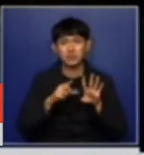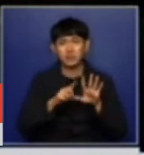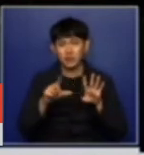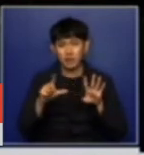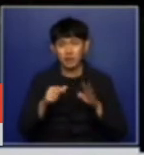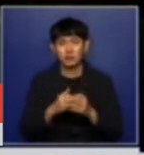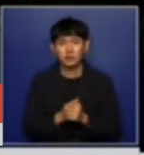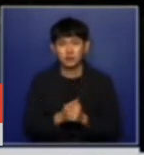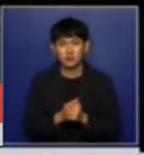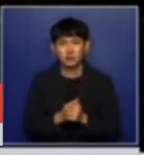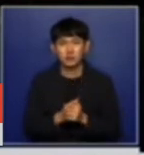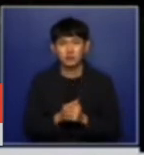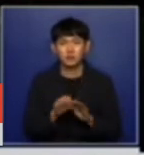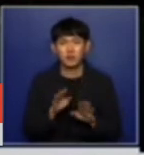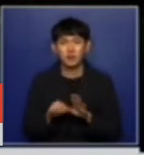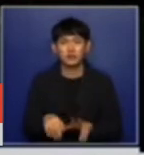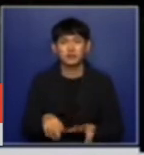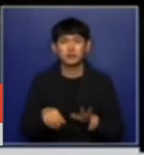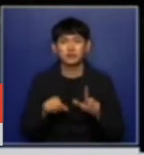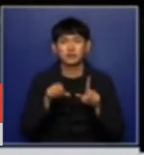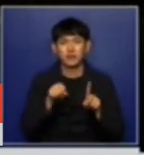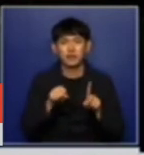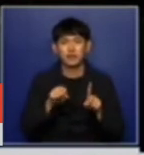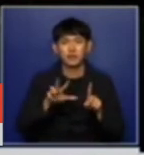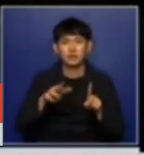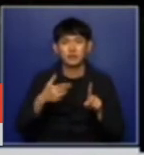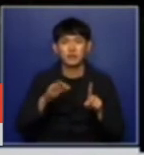ที่ 139,000 ล้าน